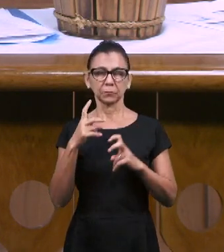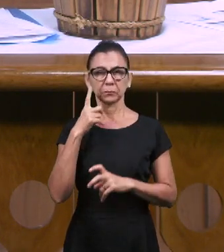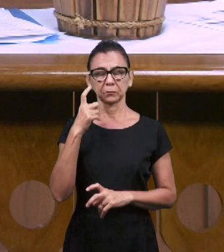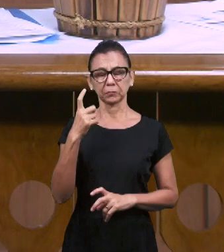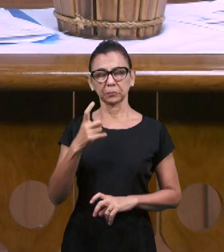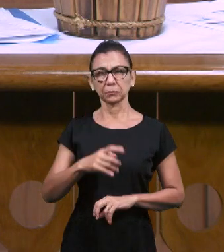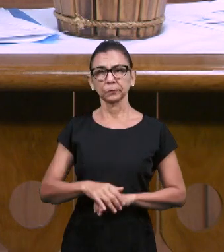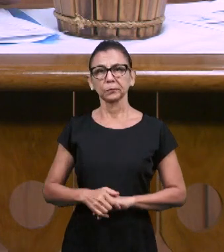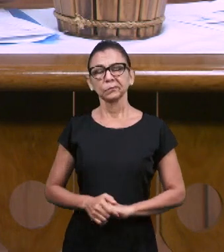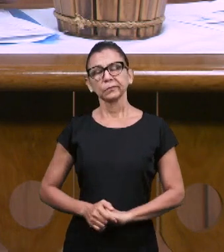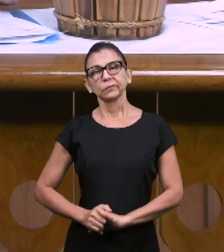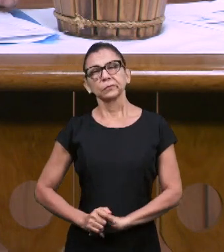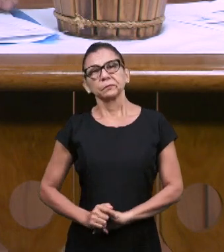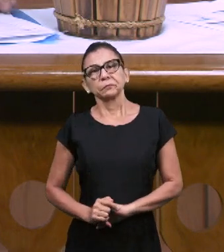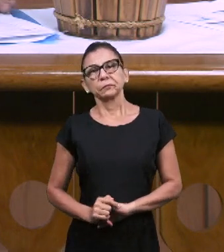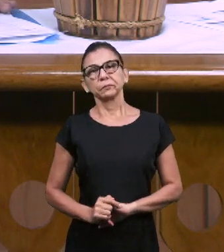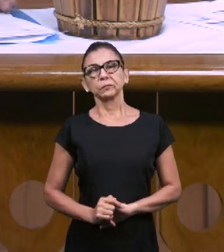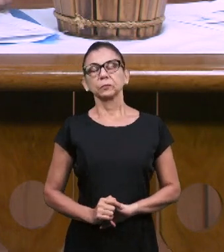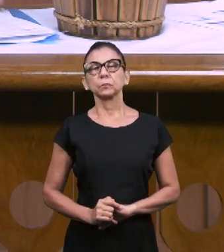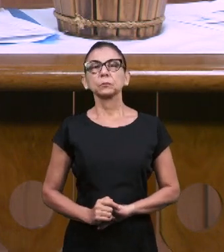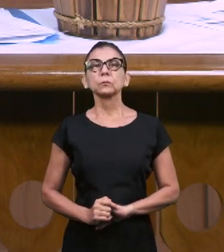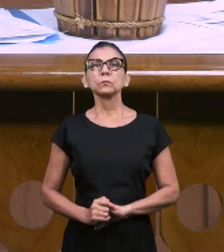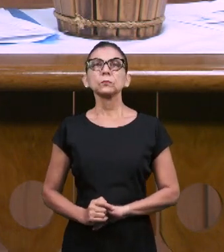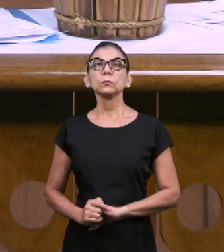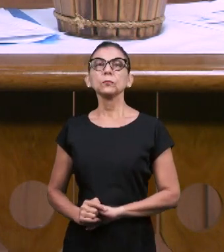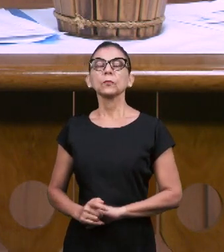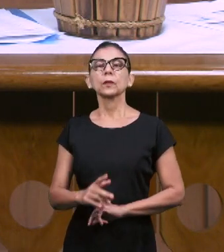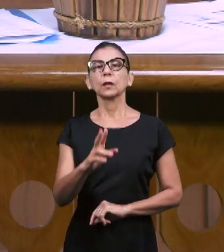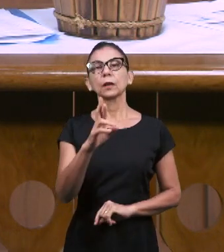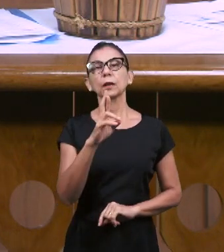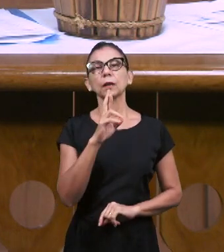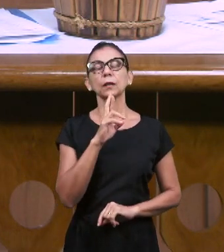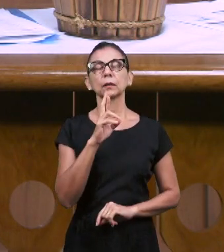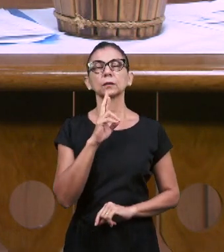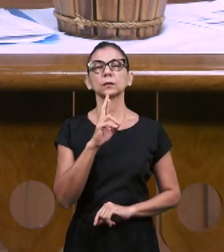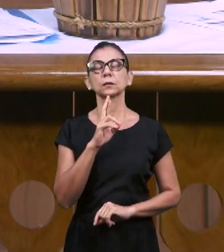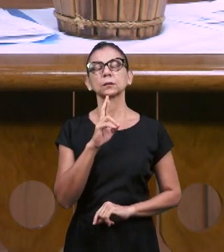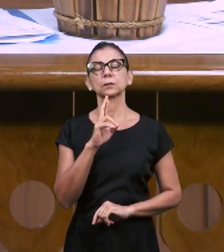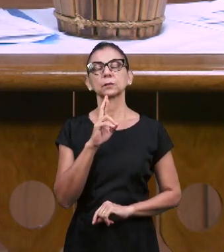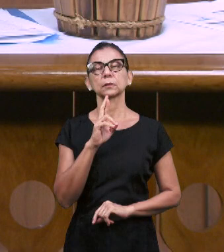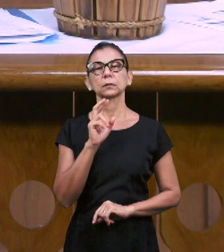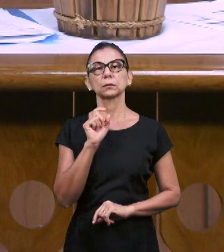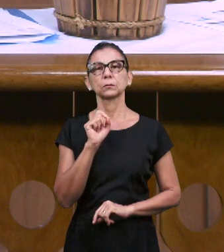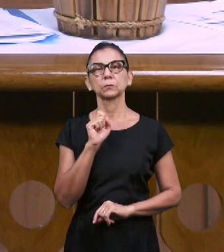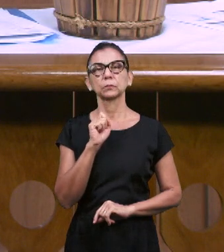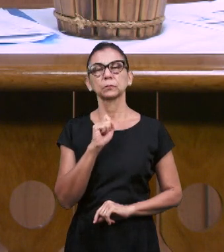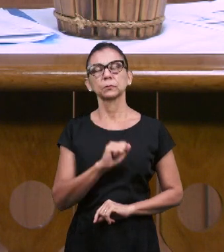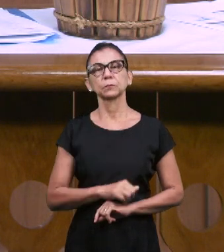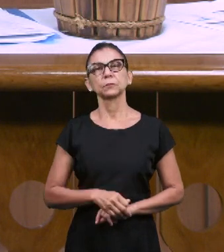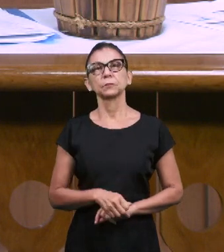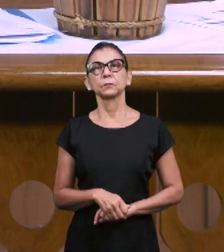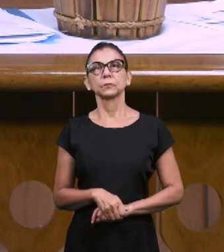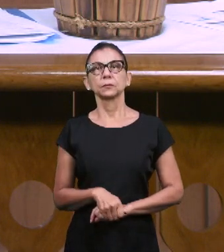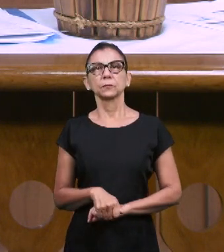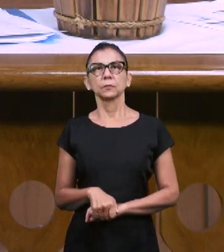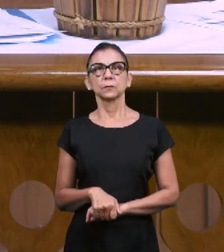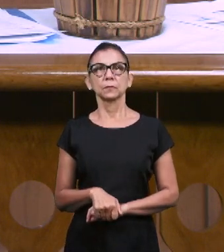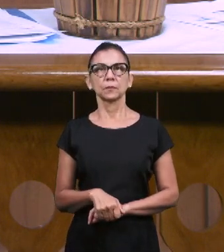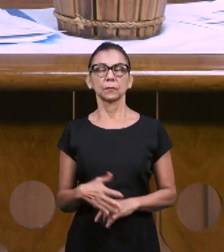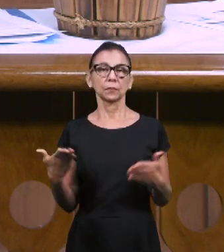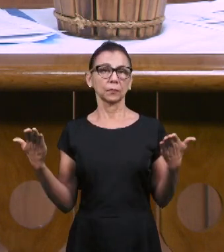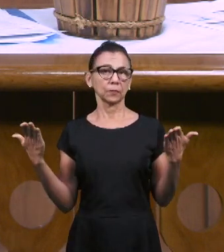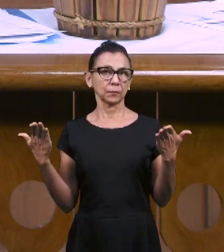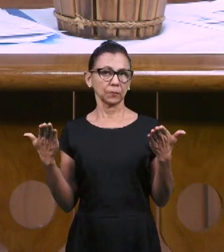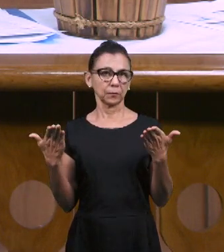qui porte sur les réponses qui sont données pour